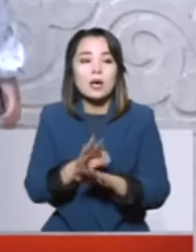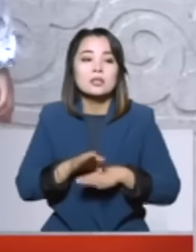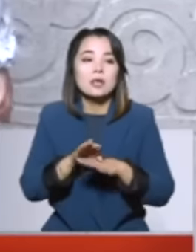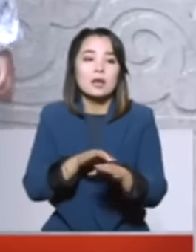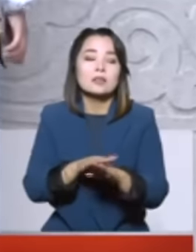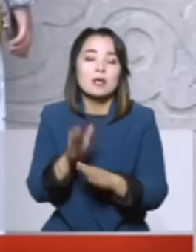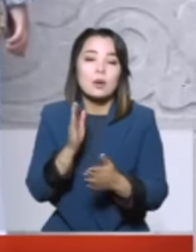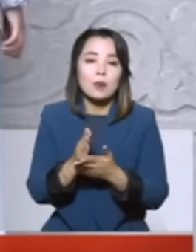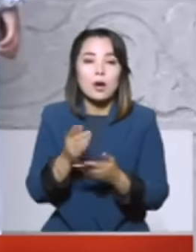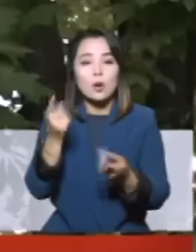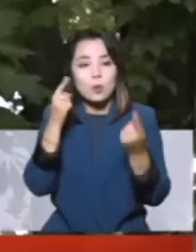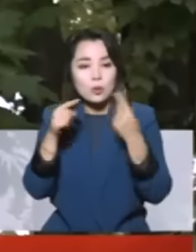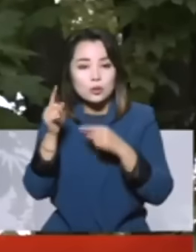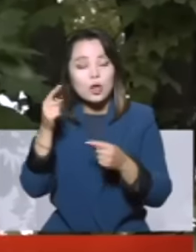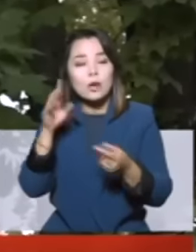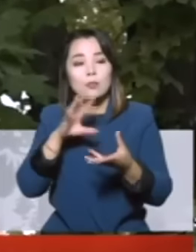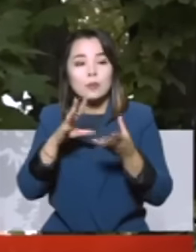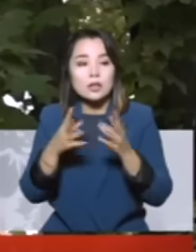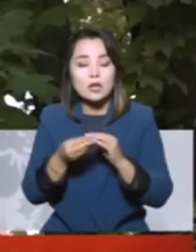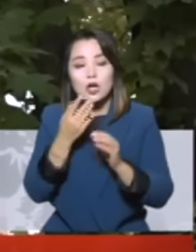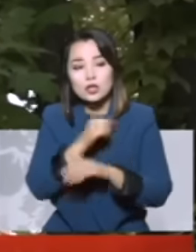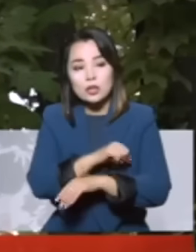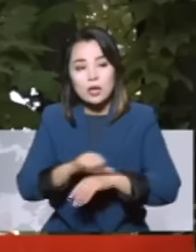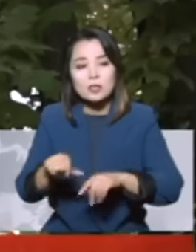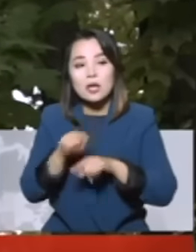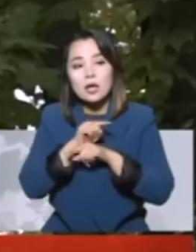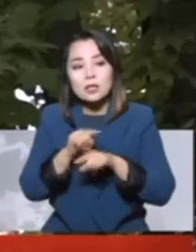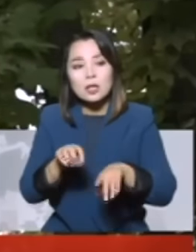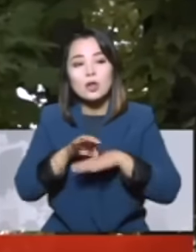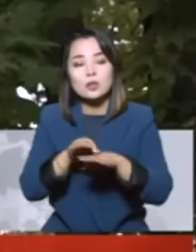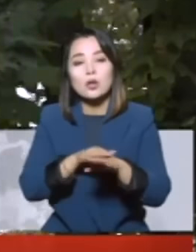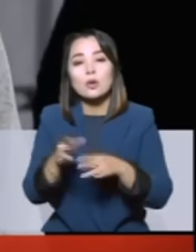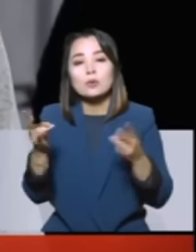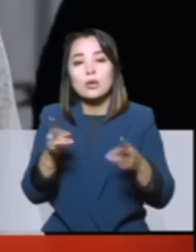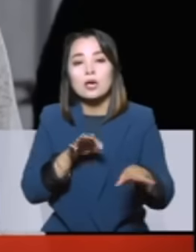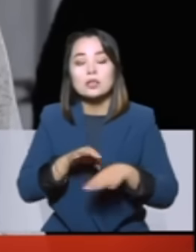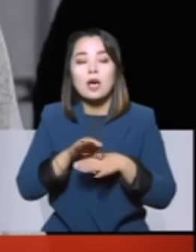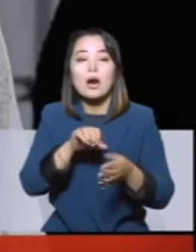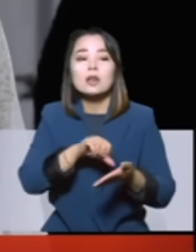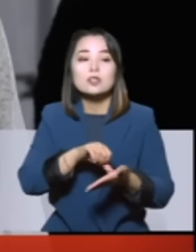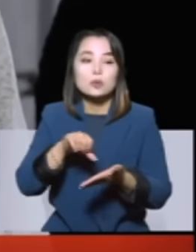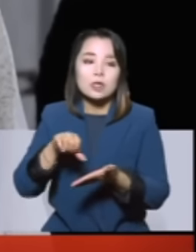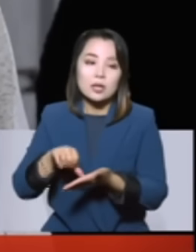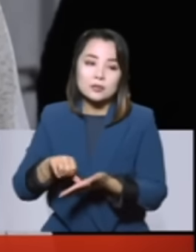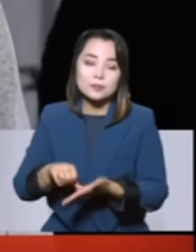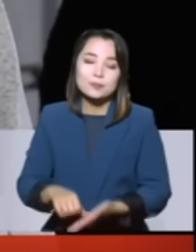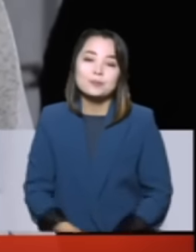Ұлы ойшылдың шығармаларын шетелде кеңірек насихаттауымыз керек, дейді шараға қатысушылар.